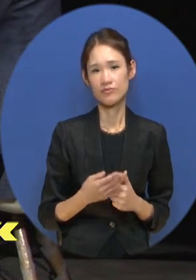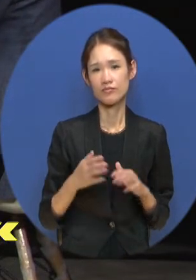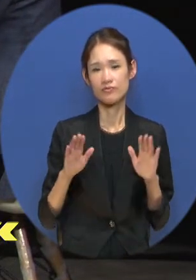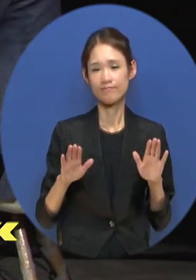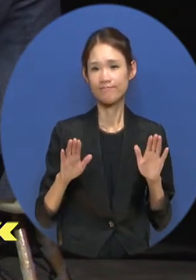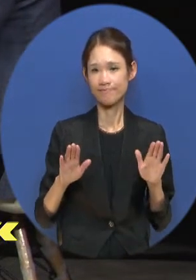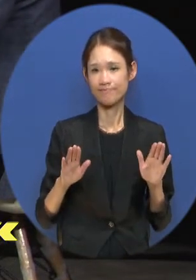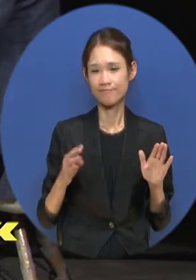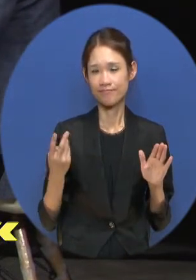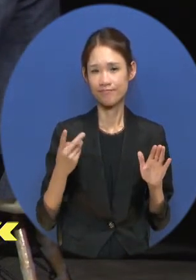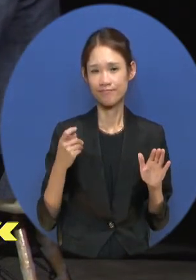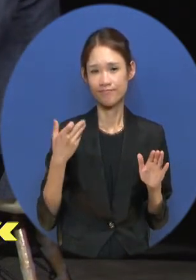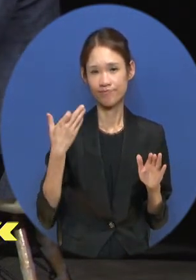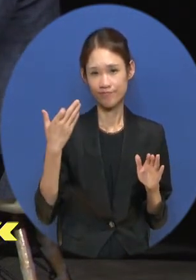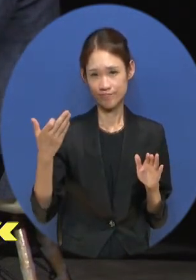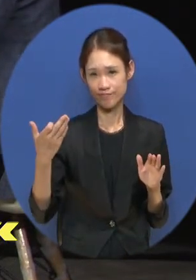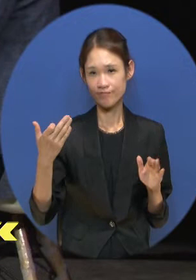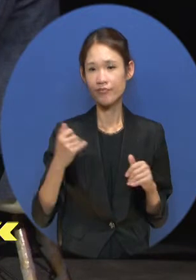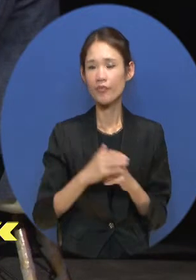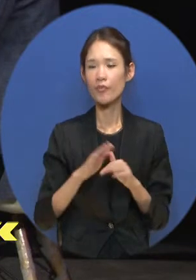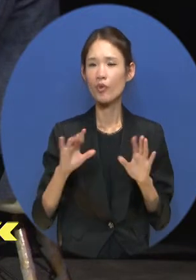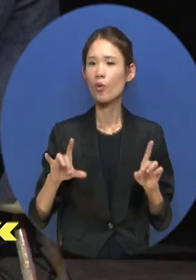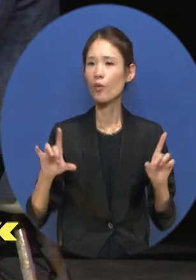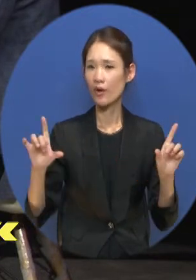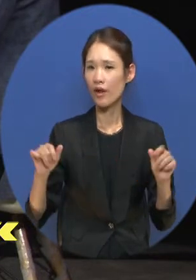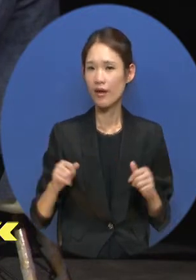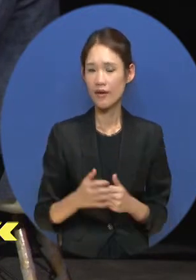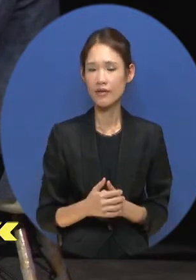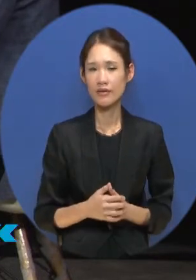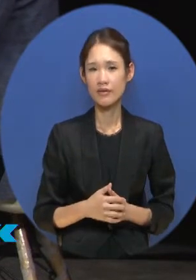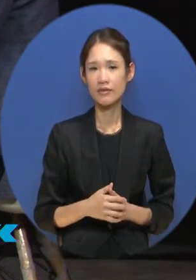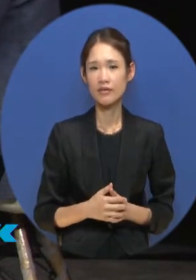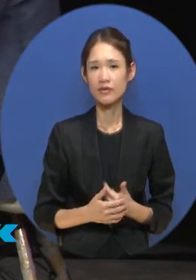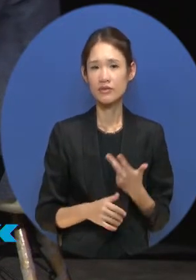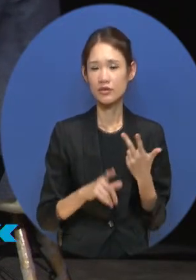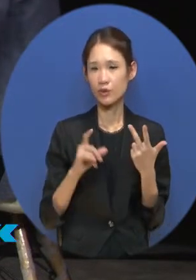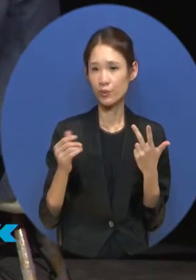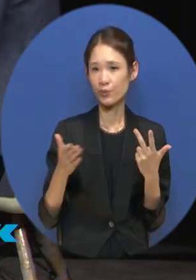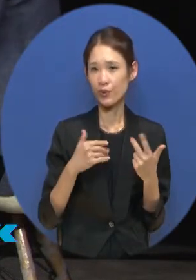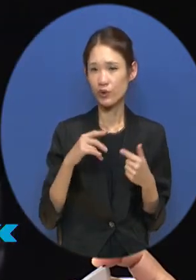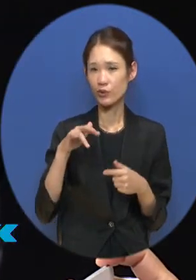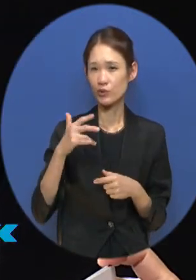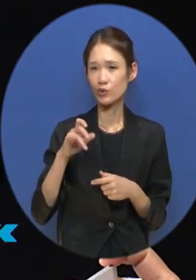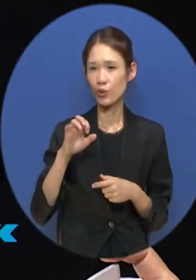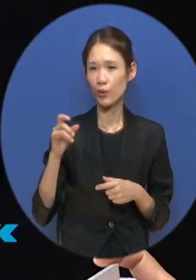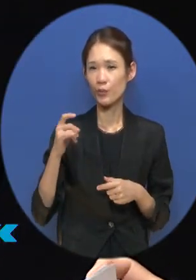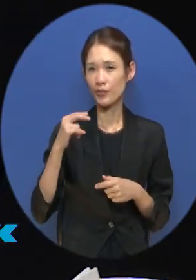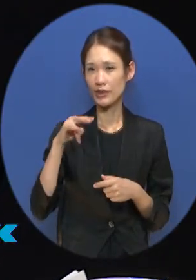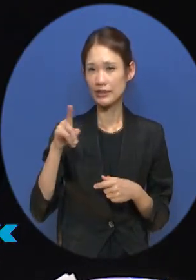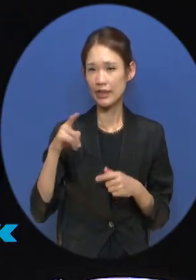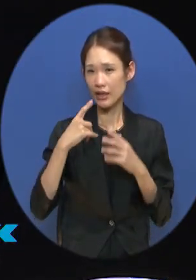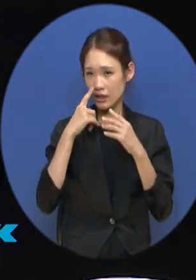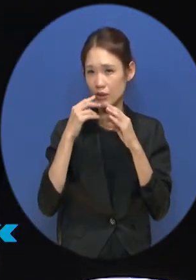이번에 지금 2019년 올해죠. 올해 이제 7월부터